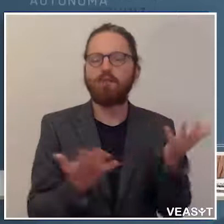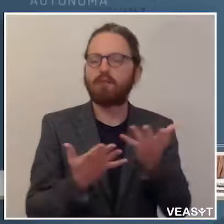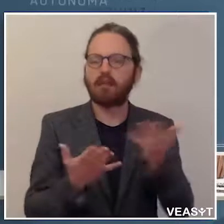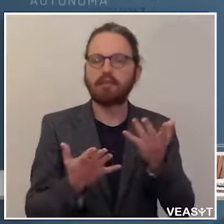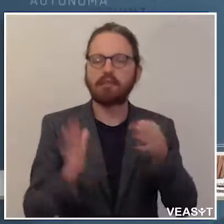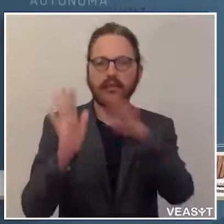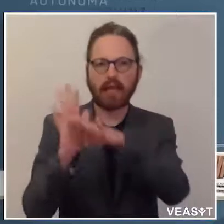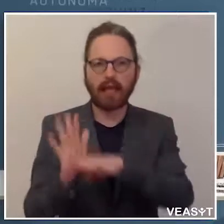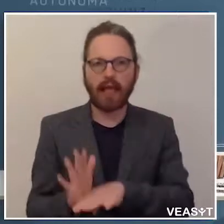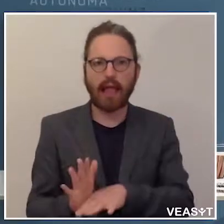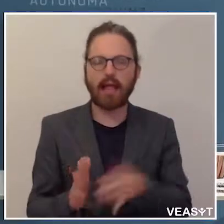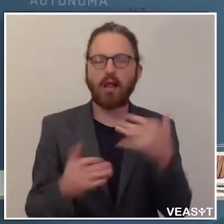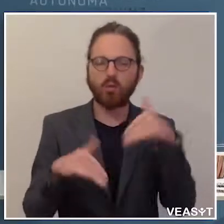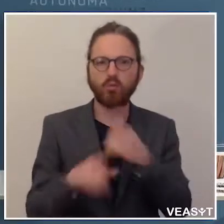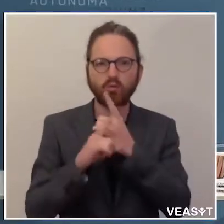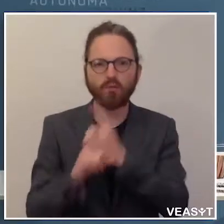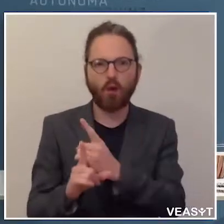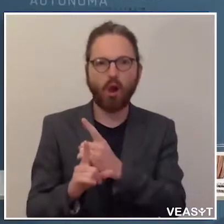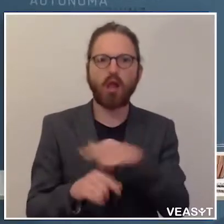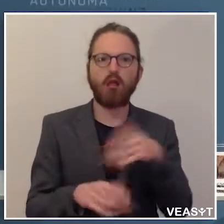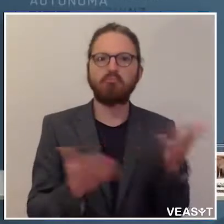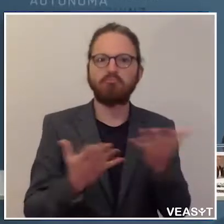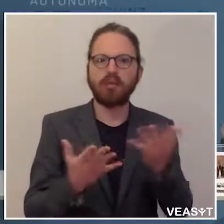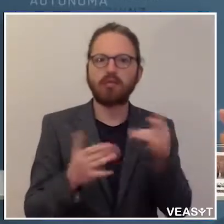martire in tilt